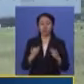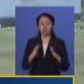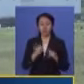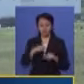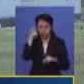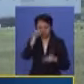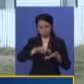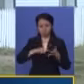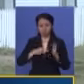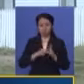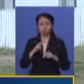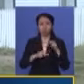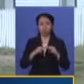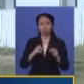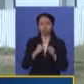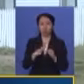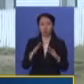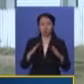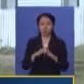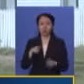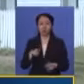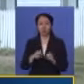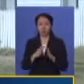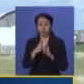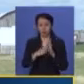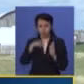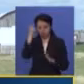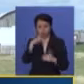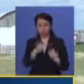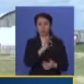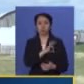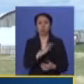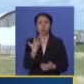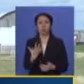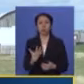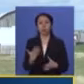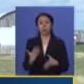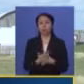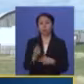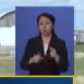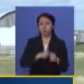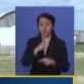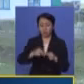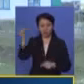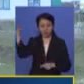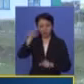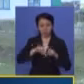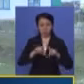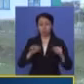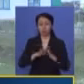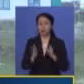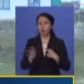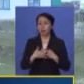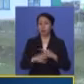году планируется построить 15 домов. В 2019 сдано в эксплуатацию 5. А еще благодаря предпринимателю школа в селе не